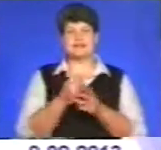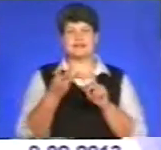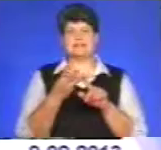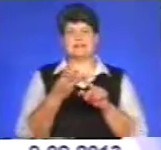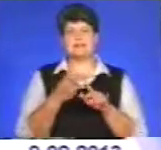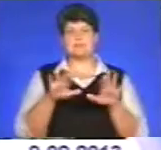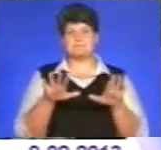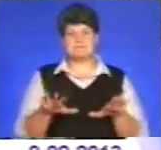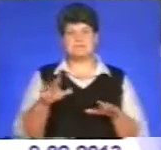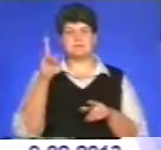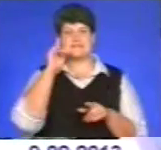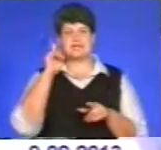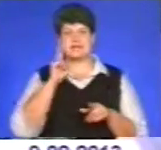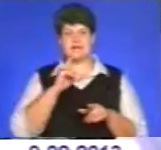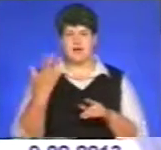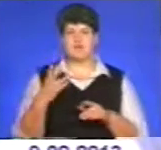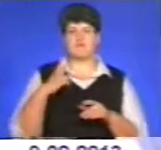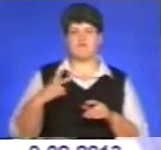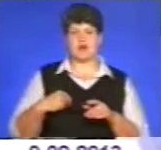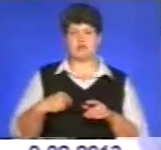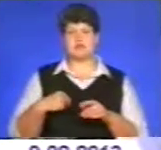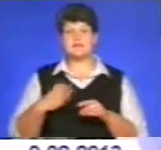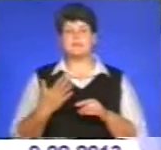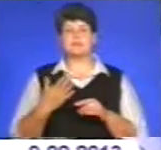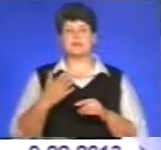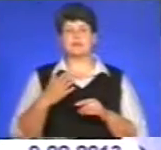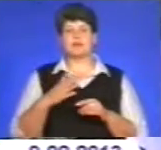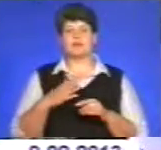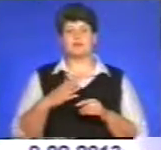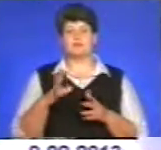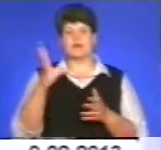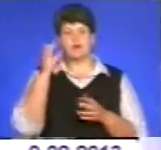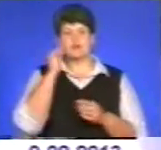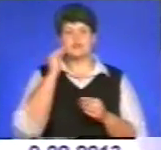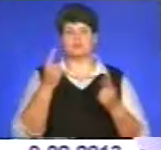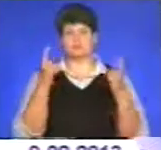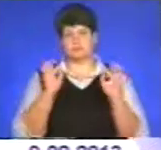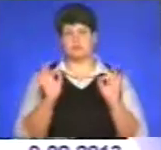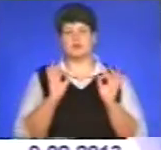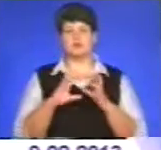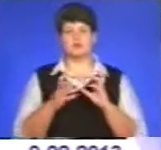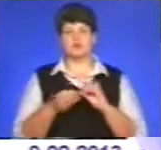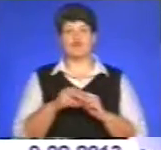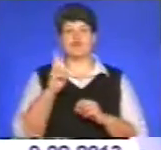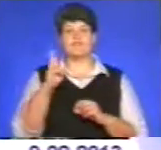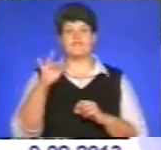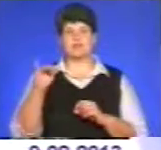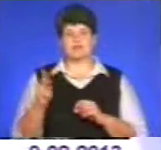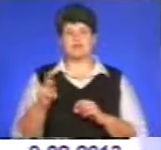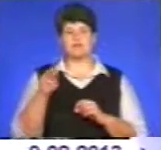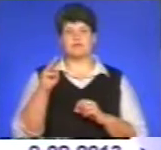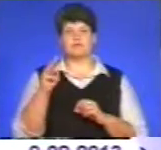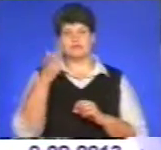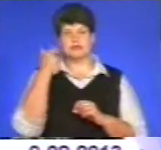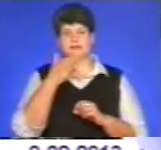Франції, і це досить високий результат, враховуючи те, що в квітні в італійському місті Торболі